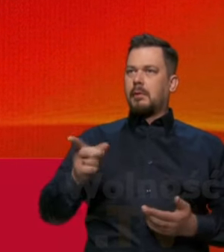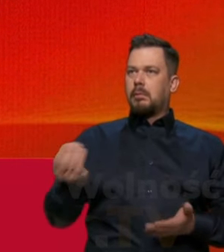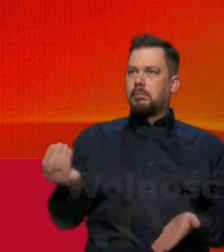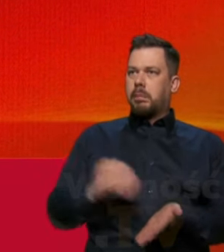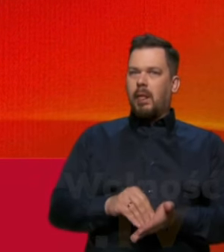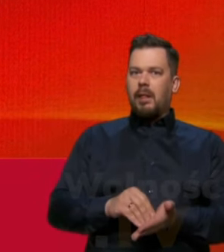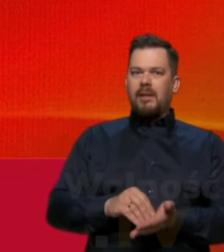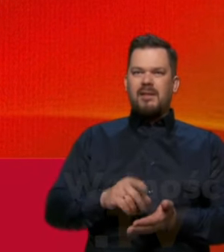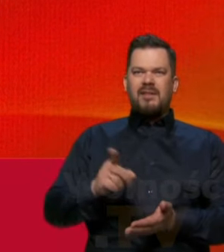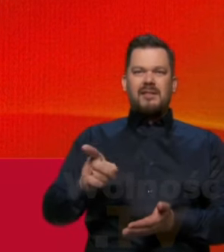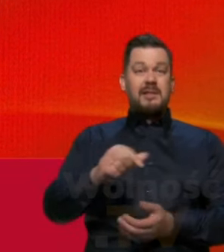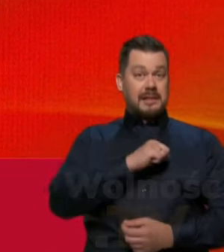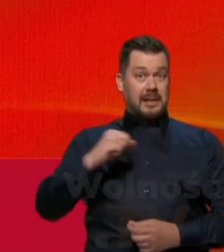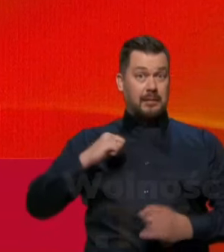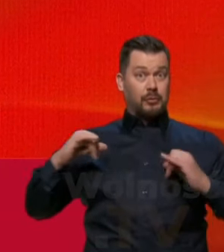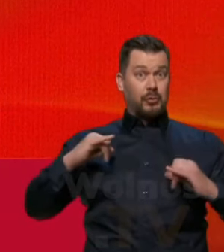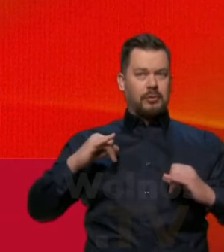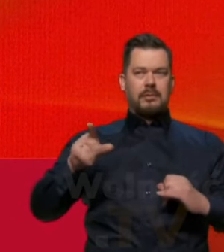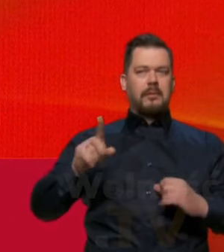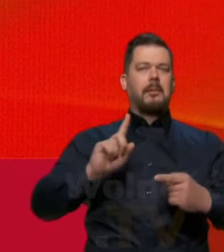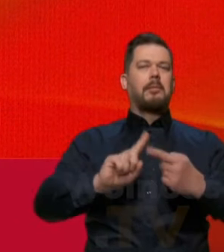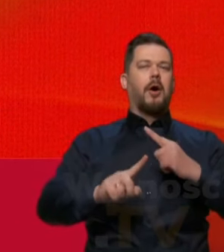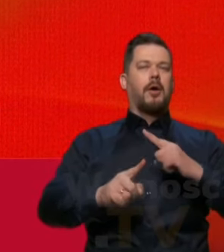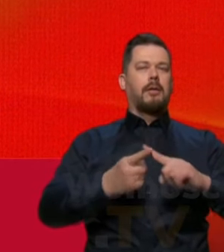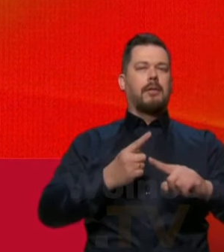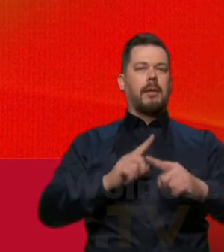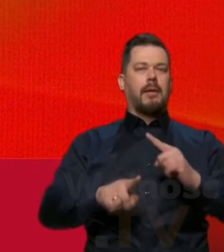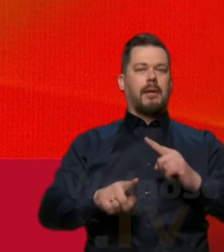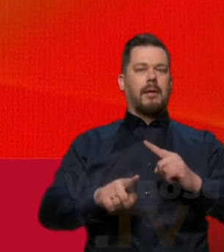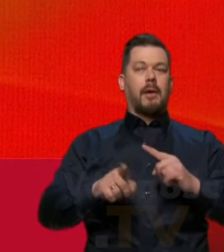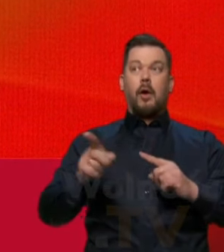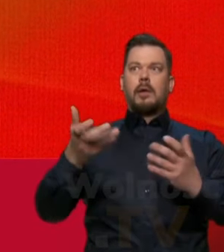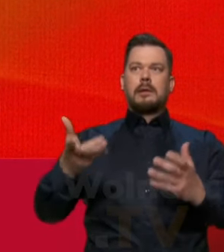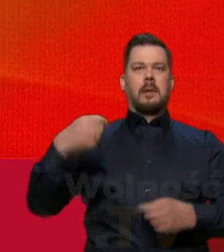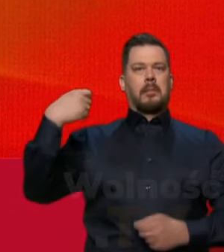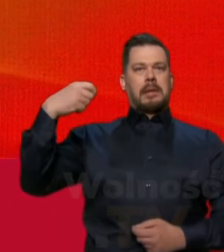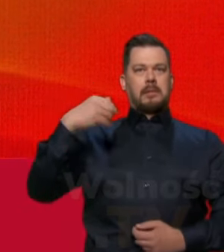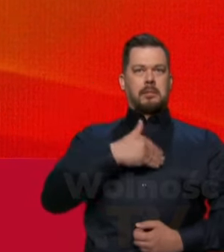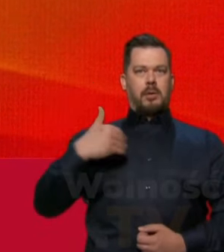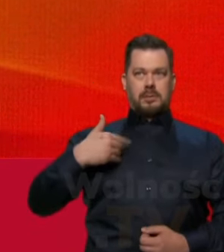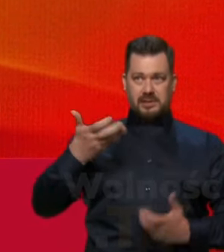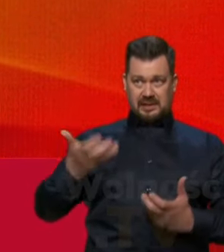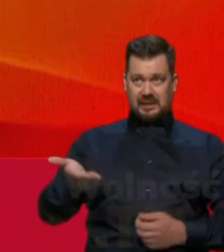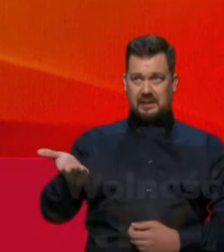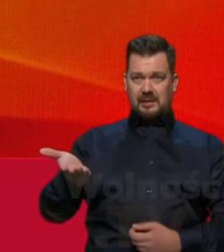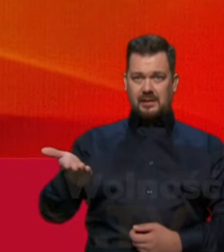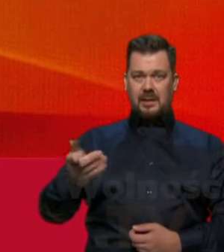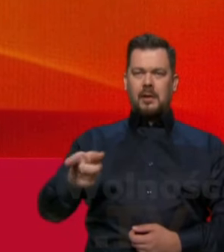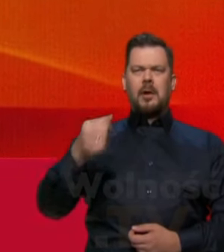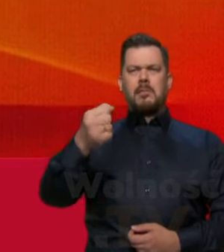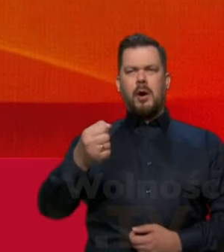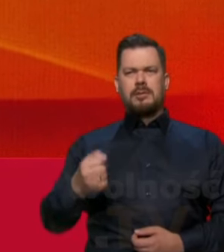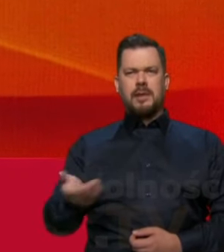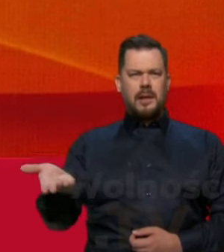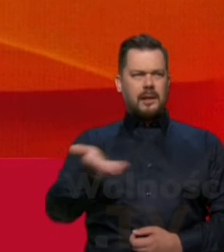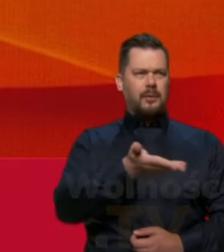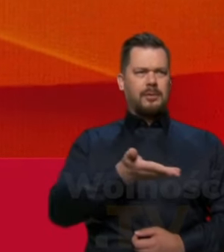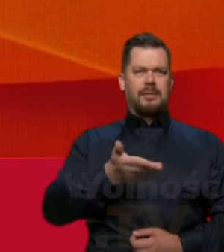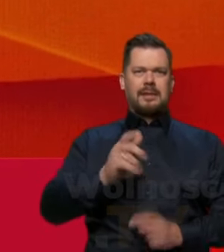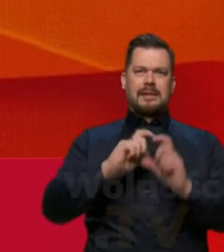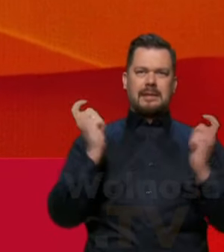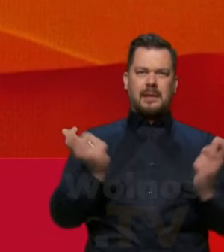szanowni państwo, nie samorządowcy, to są politycy. Jeden z nich chce być prezydentem Polski, pozostali są posłami albo